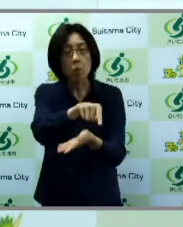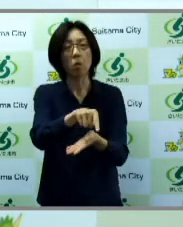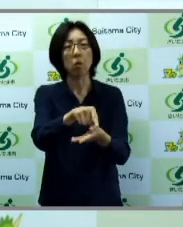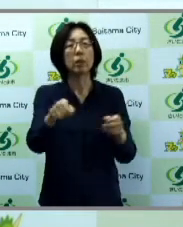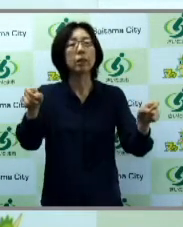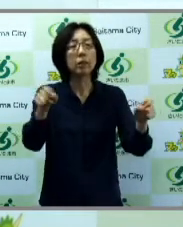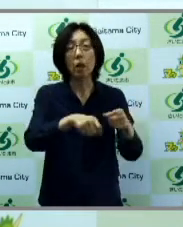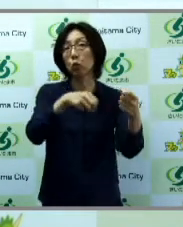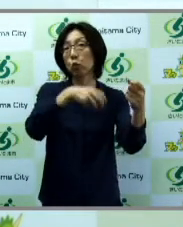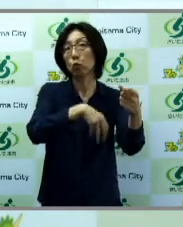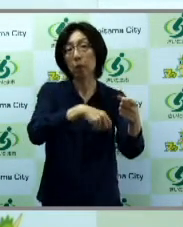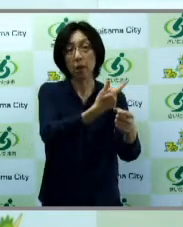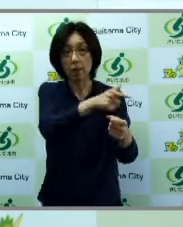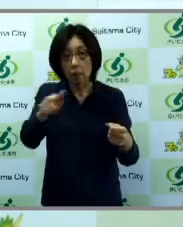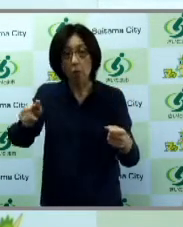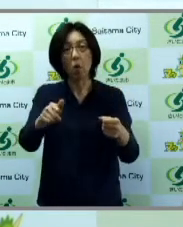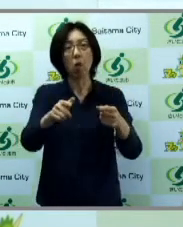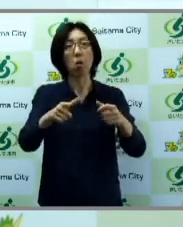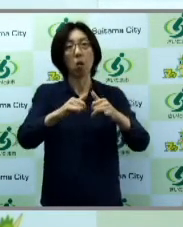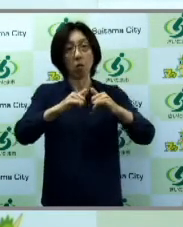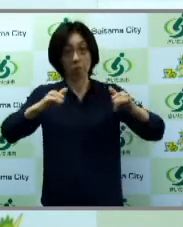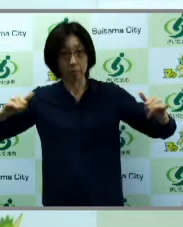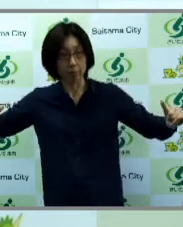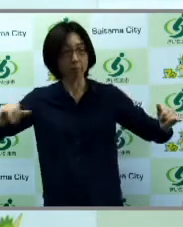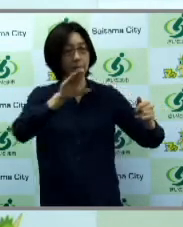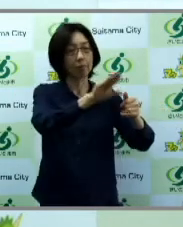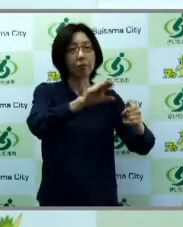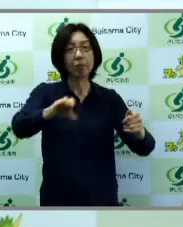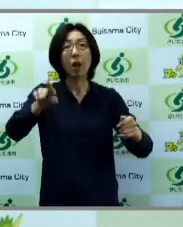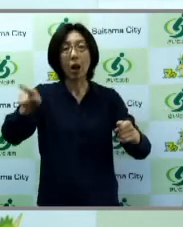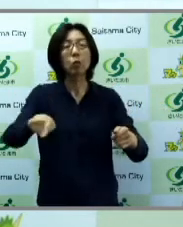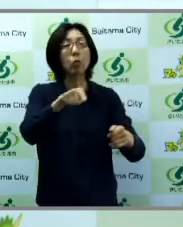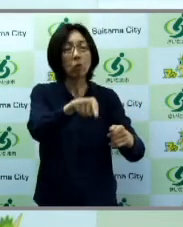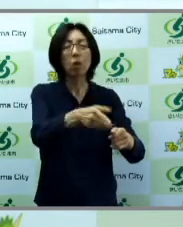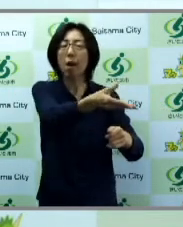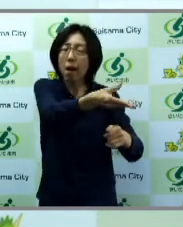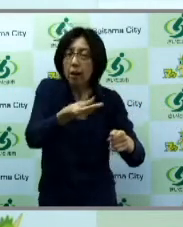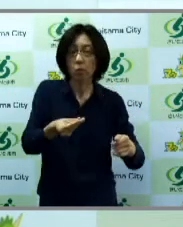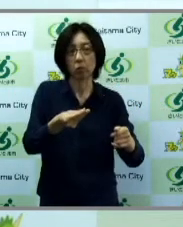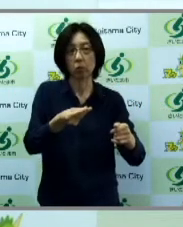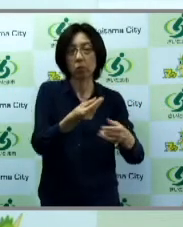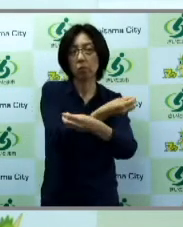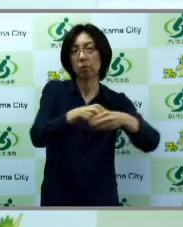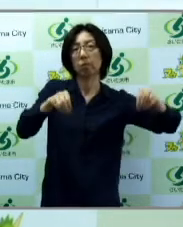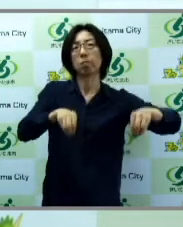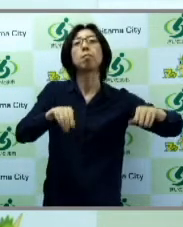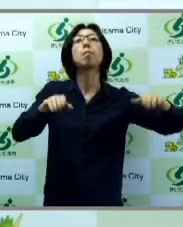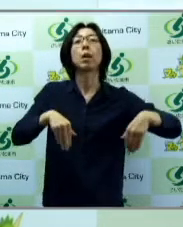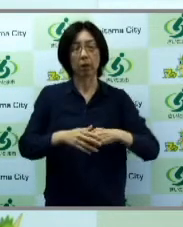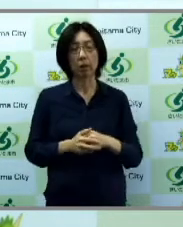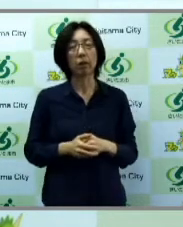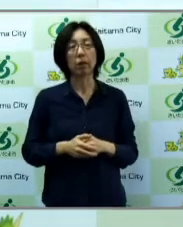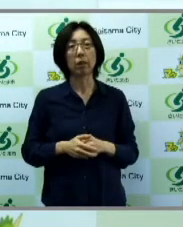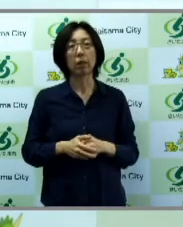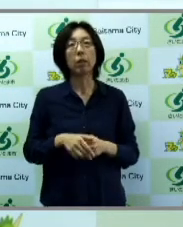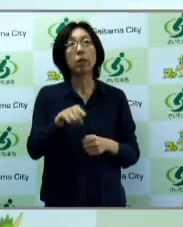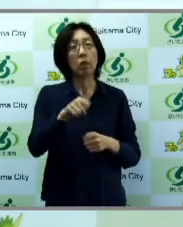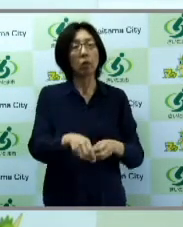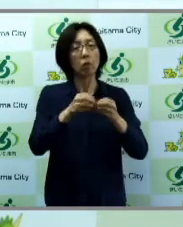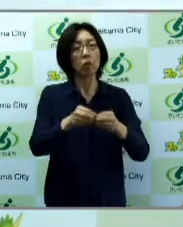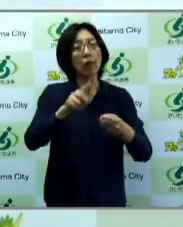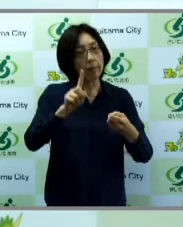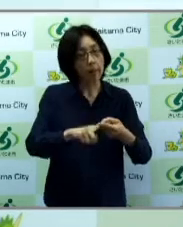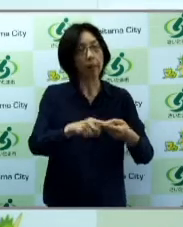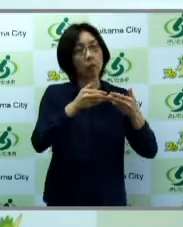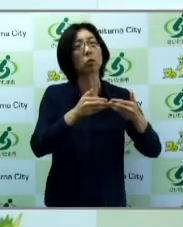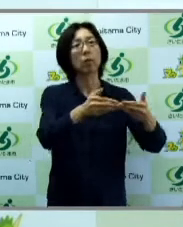でございます。その他、東日本台風における対応を踏まえた対応として、避難にいとまがない場合の避難先の確保